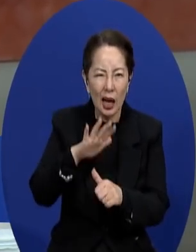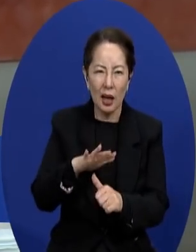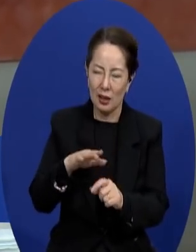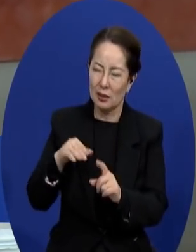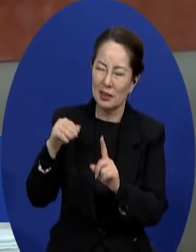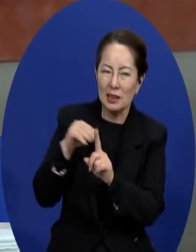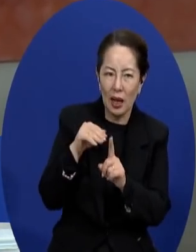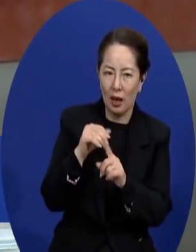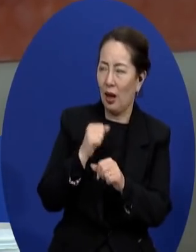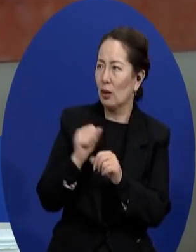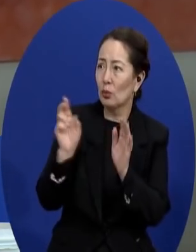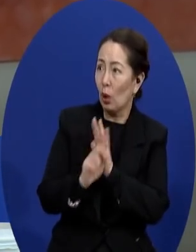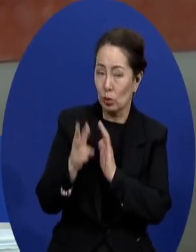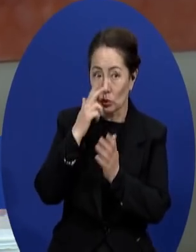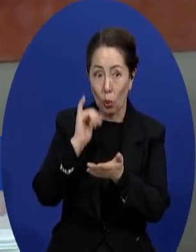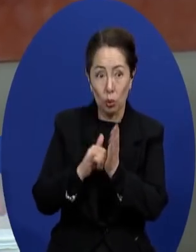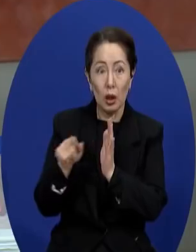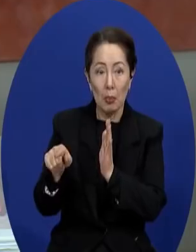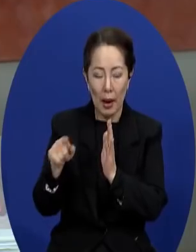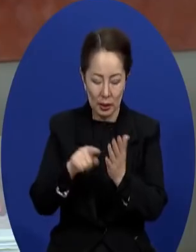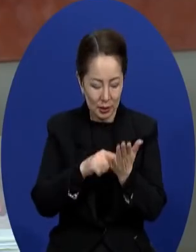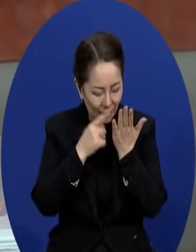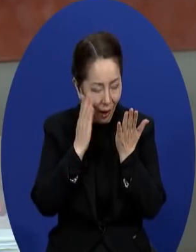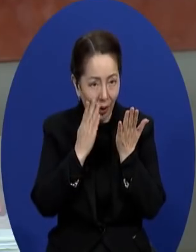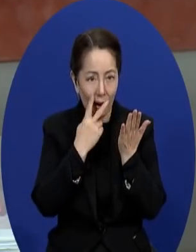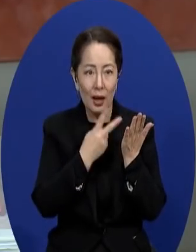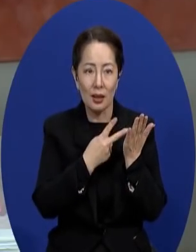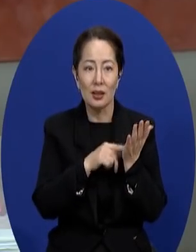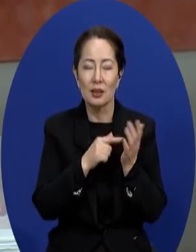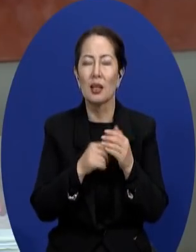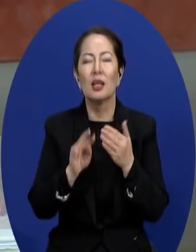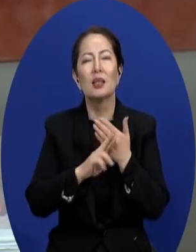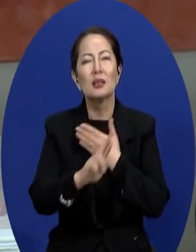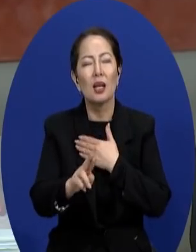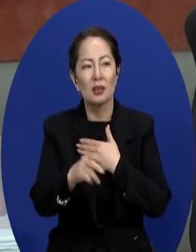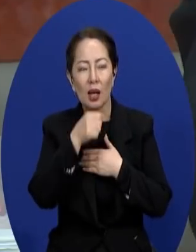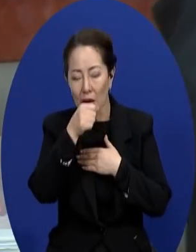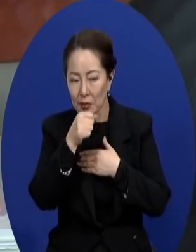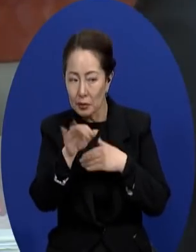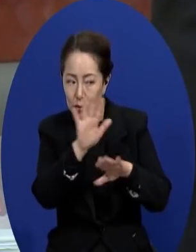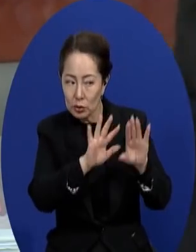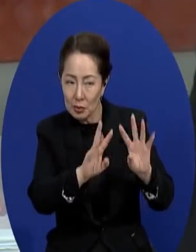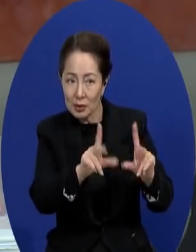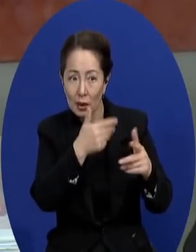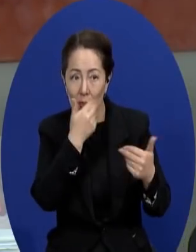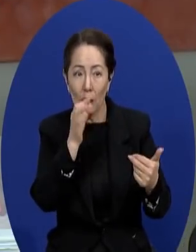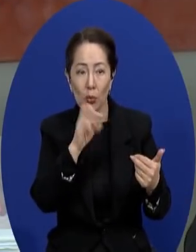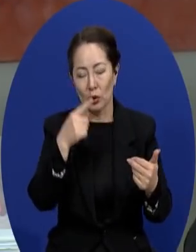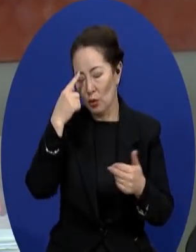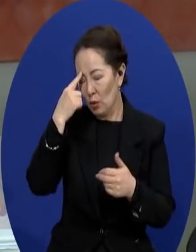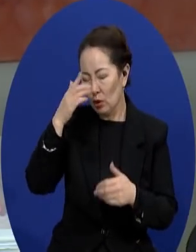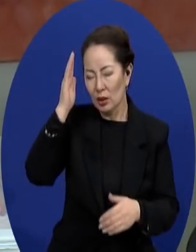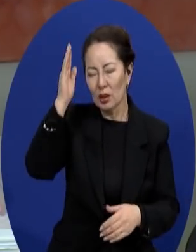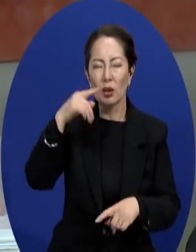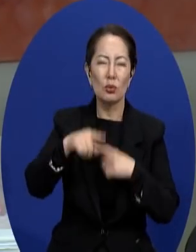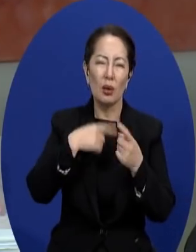боломжгүй болгосон юм байгаа. Тэгэхээр энэ нөхцөлийг бас анхаарч үзээч. Цаашдаа бид нар өнөөдөр ингээд хэвлэл мэдээллийн нөхцөл байдлыг сайжруулах юм. Бид нар Монголын хэвлэл мэдээллийн ирээдүйн